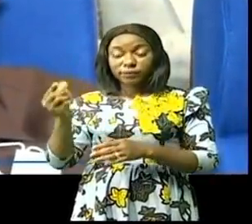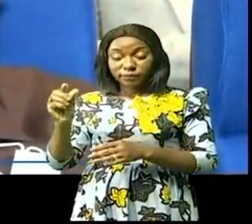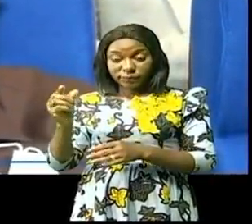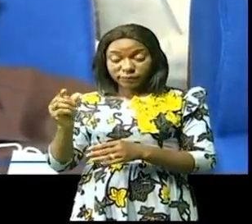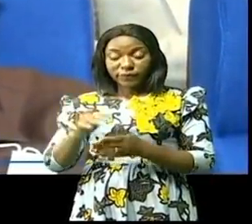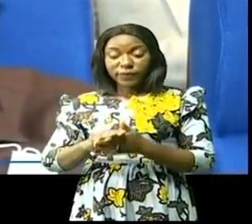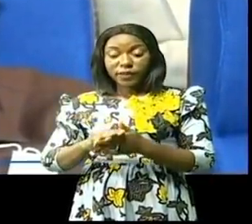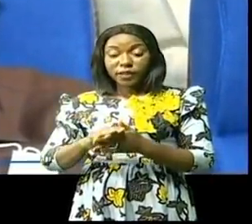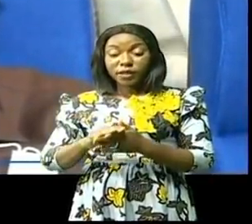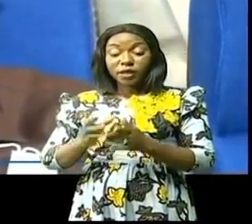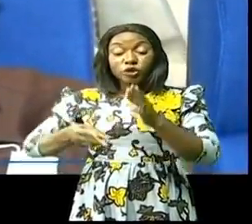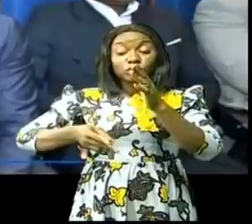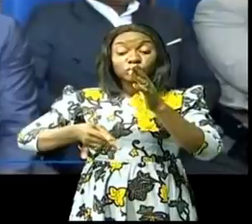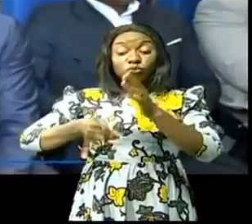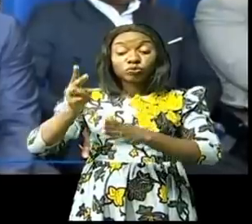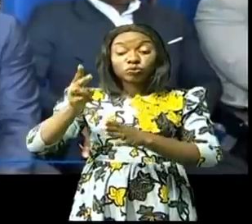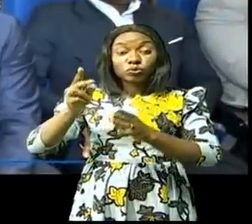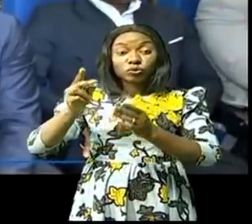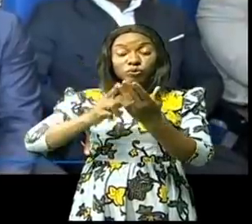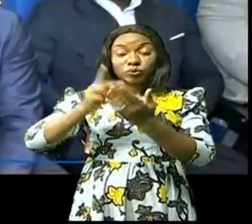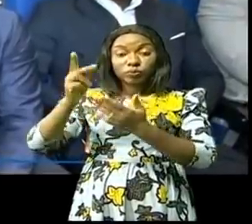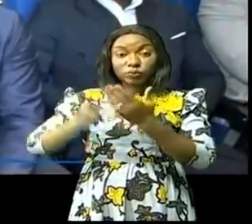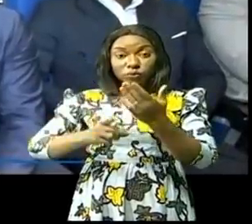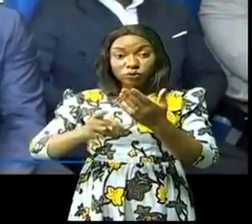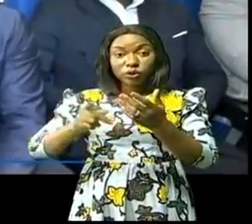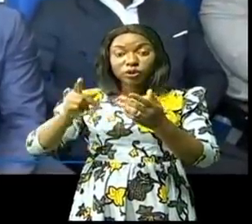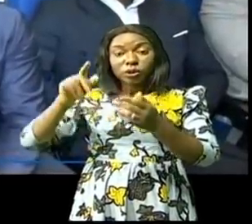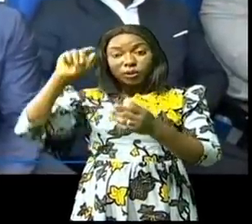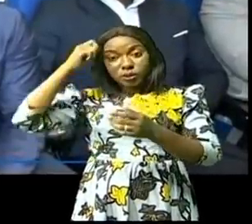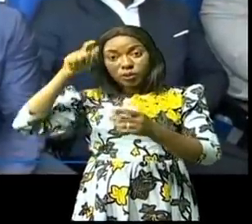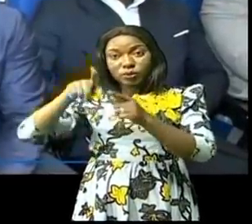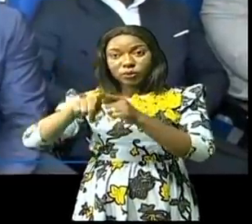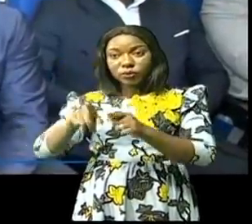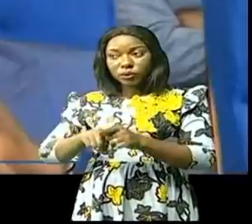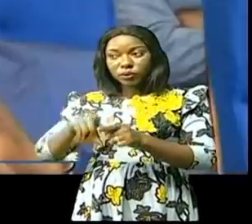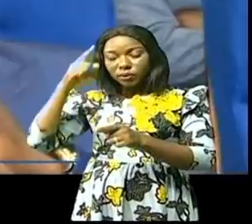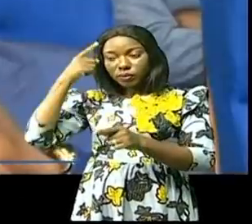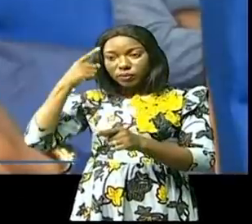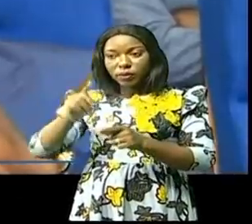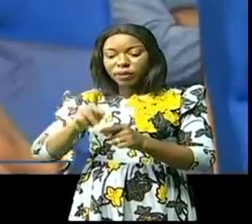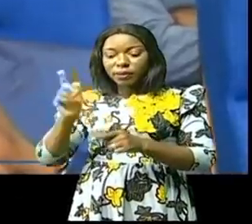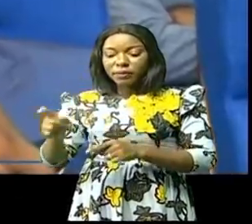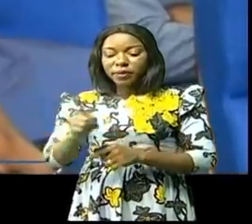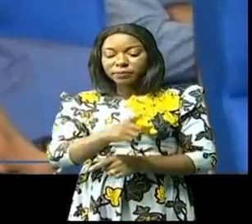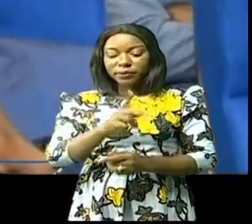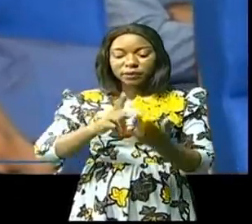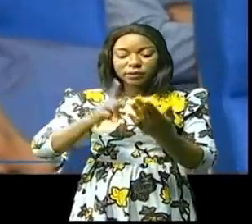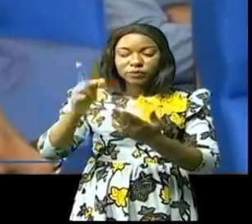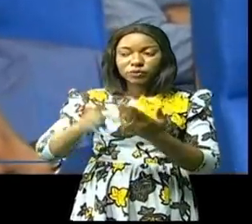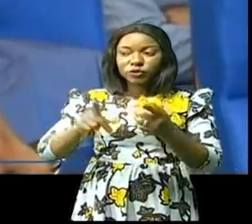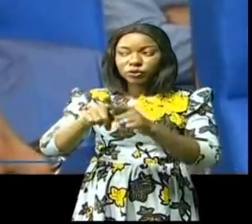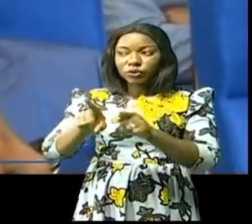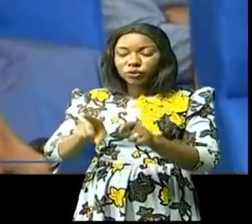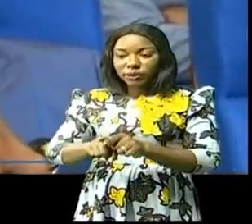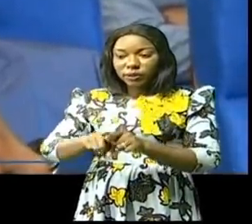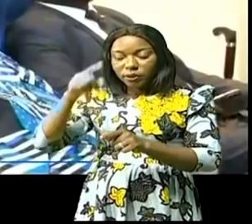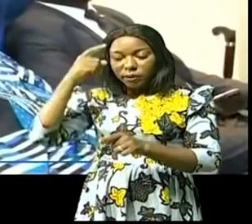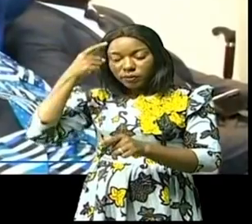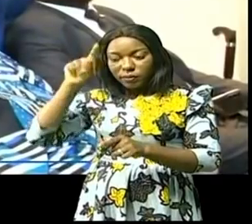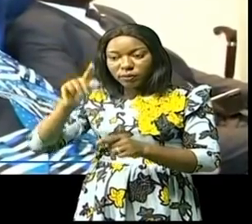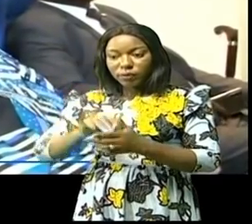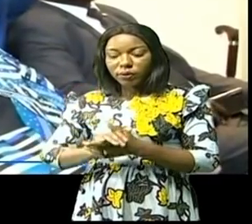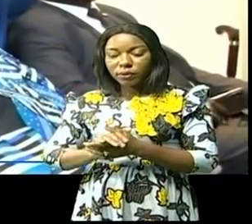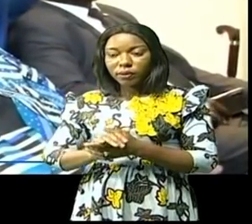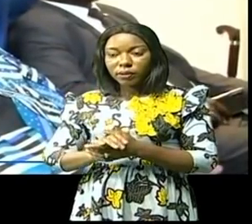12 projets pilotes ont été retenus et quelques sociétés minières sélectionnées. Parmi ces projets, il y a Sassim, Kibali